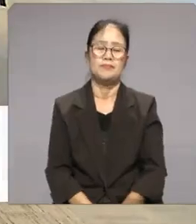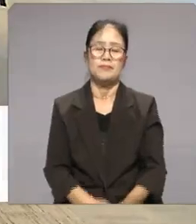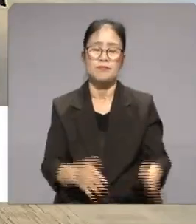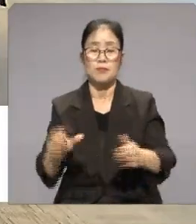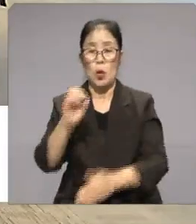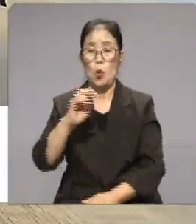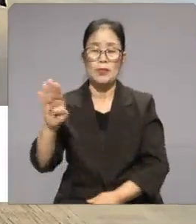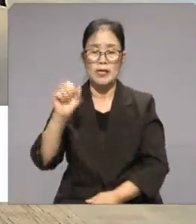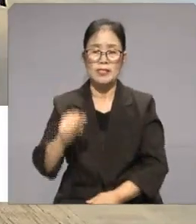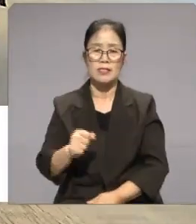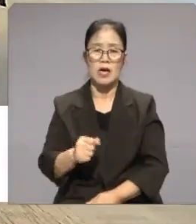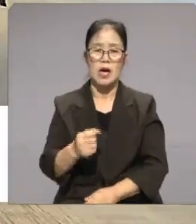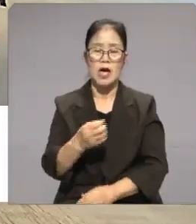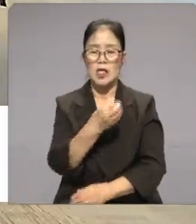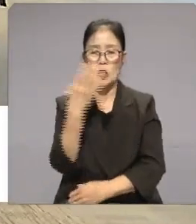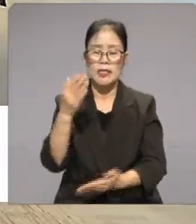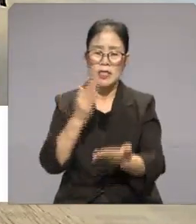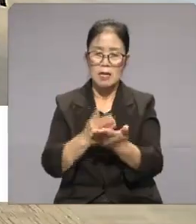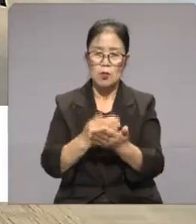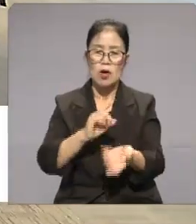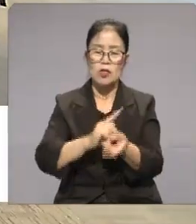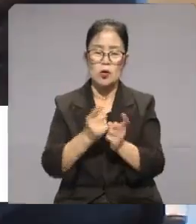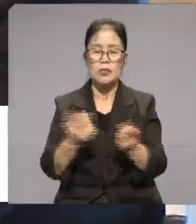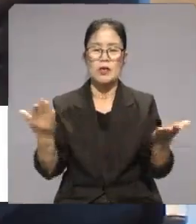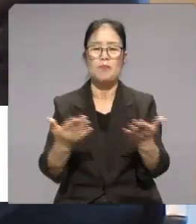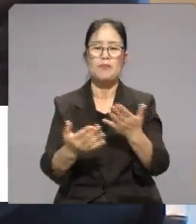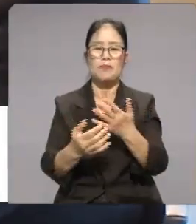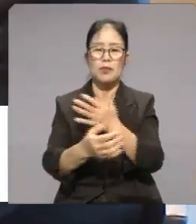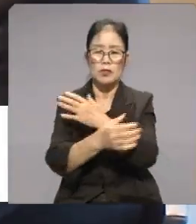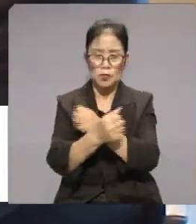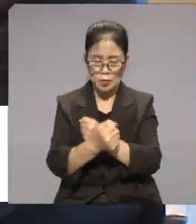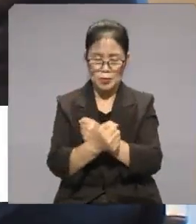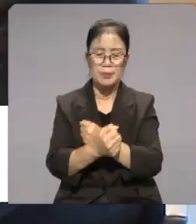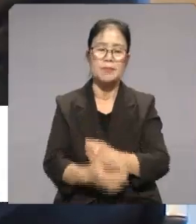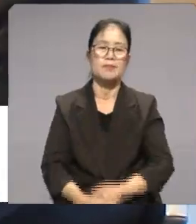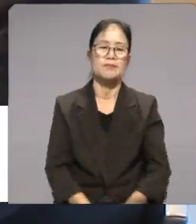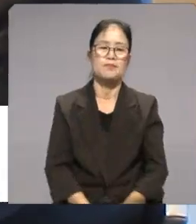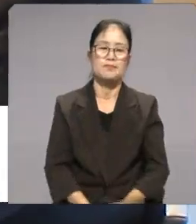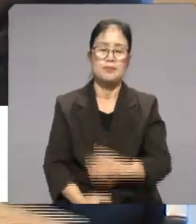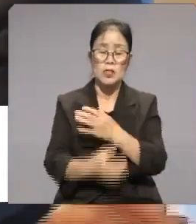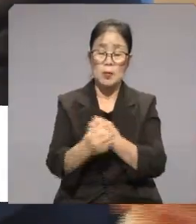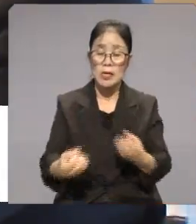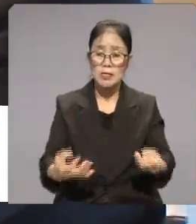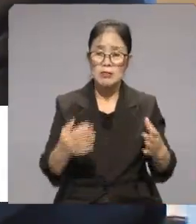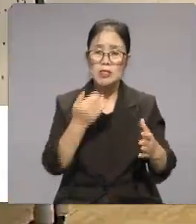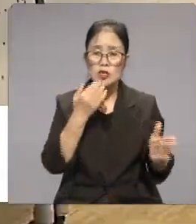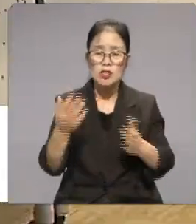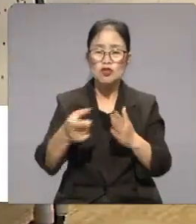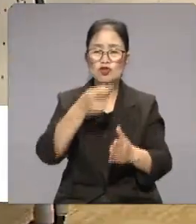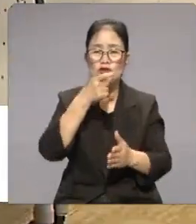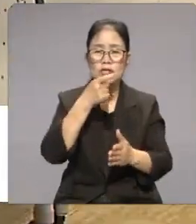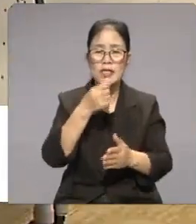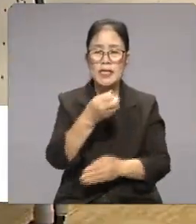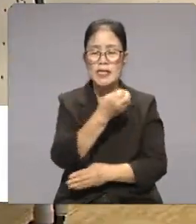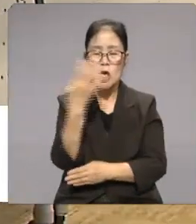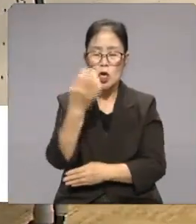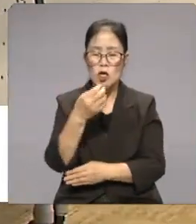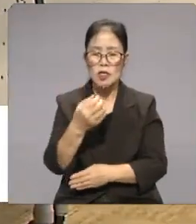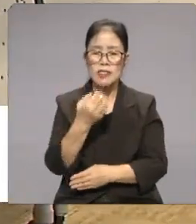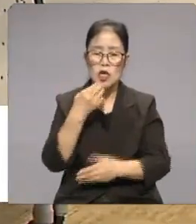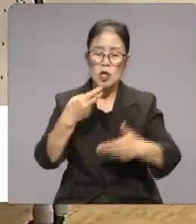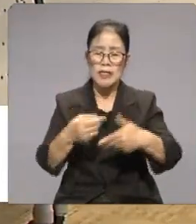OBS 경인일보와 상호 협력을 위한 업무 협약을 체결했습니다 협약식은 경기도 수원시 경인일보사